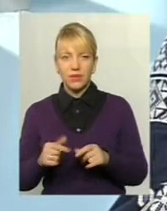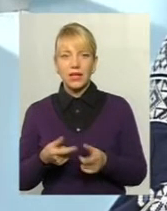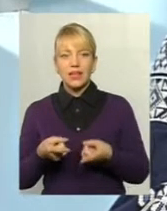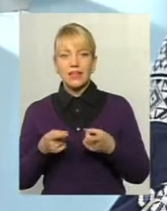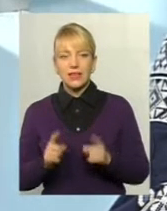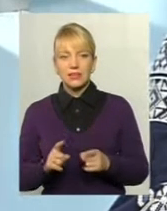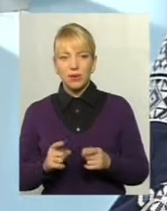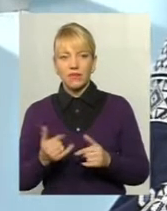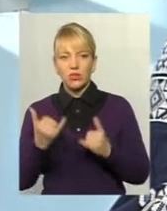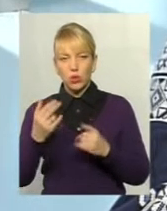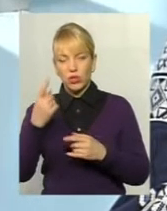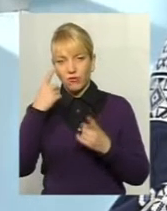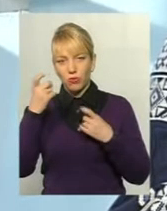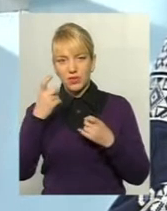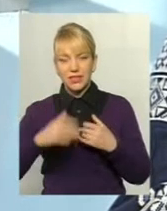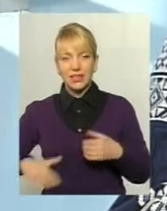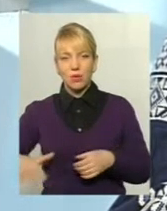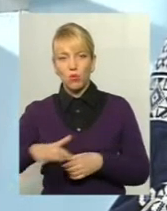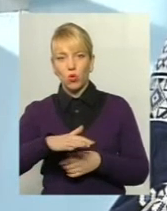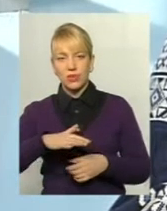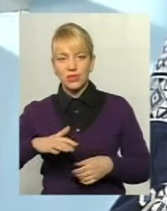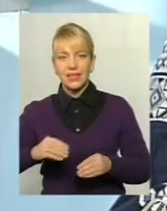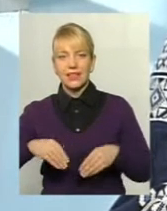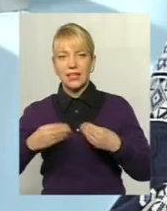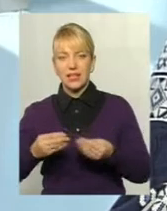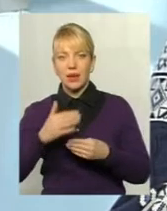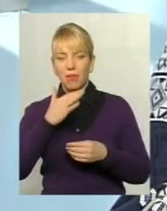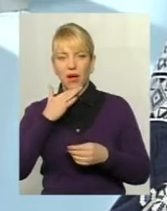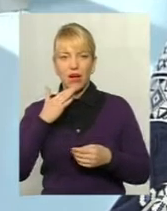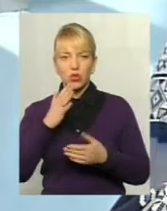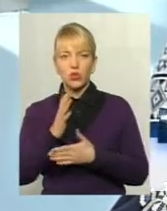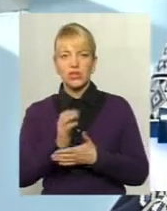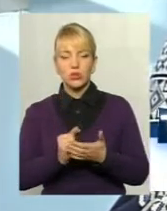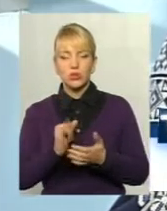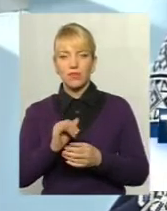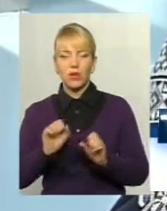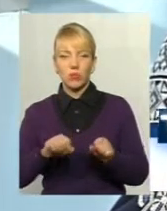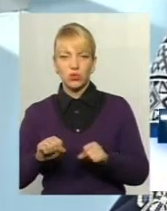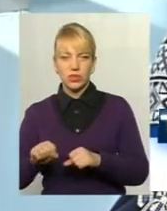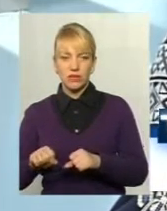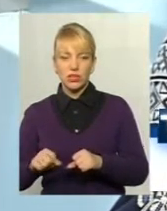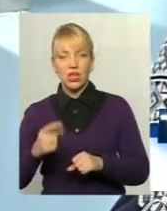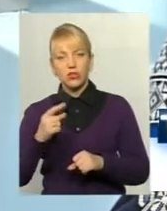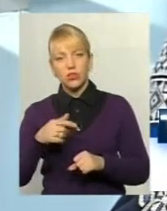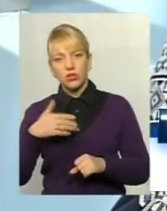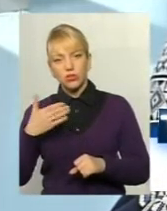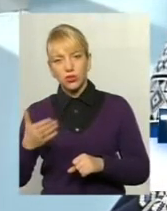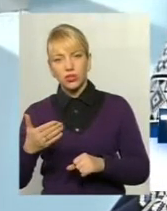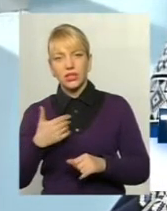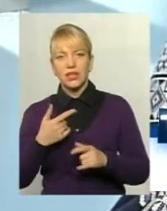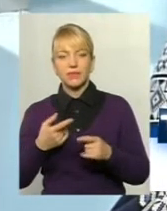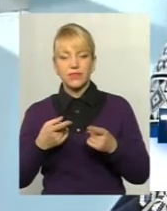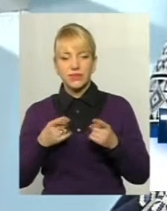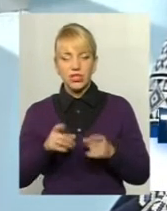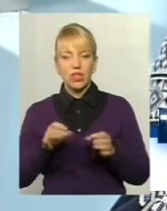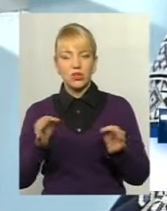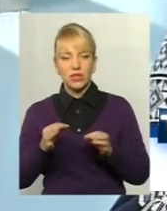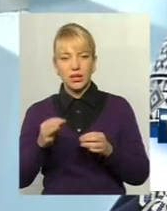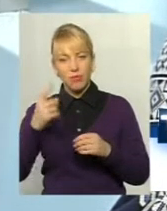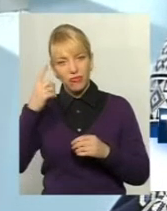сьогодні інформаційний простір дає багато ресурсів і можливостей. З однієї сторони, звичайно, їх треба